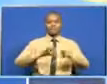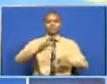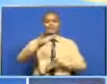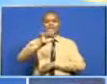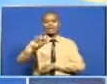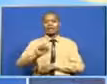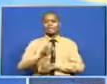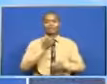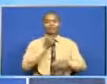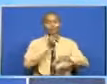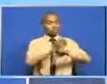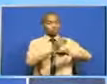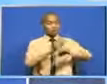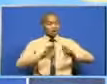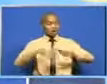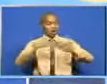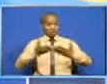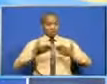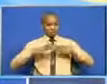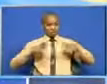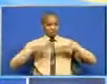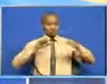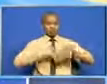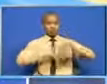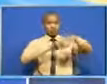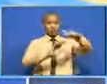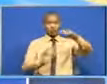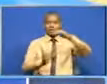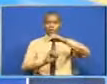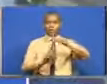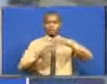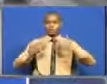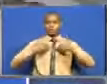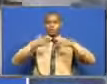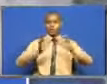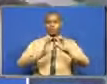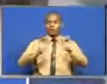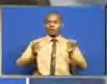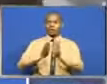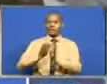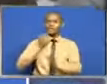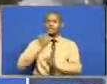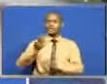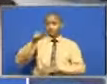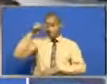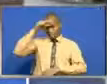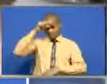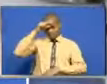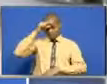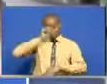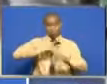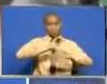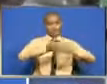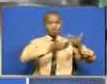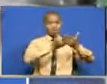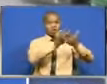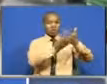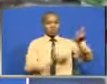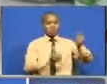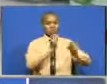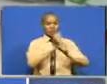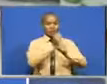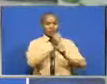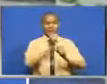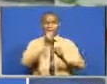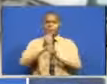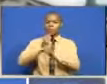dhidi ya ukiukaji wa kanuni zilizowekwa za kuzuia maambukizi, na kusema serikali ya kitaifa na zile za kaunti zinashirikiana kushughulikia malalamishi ya